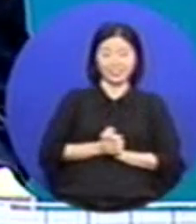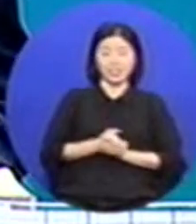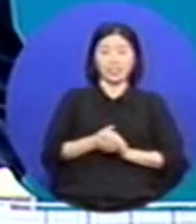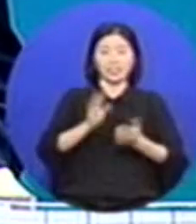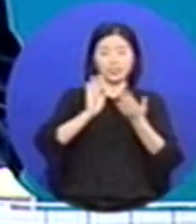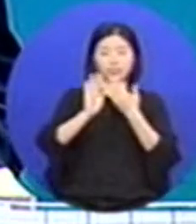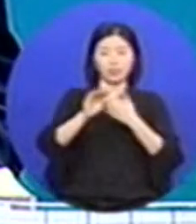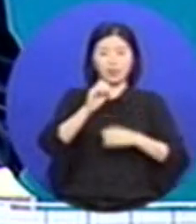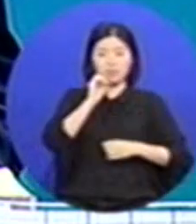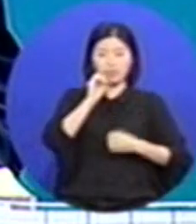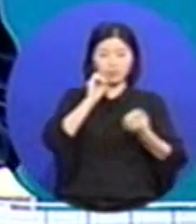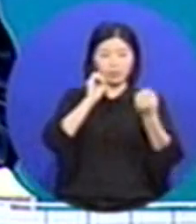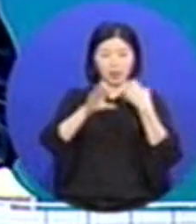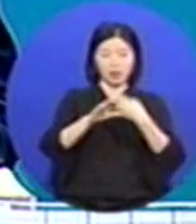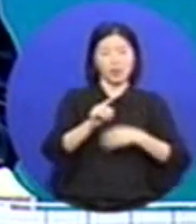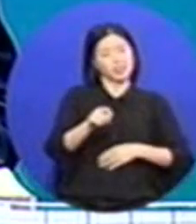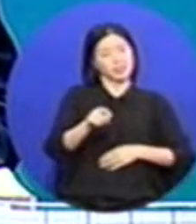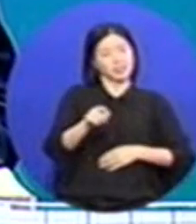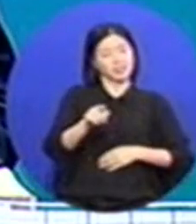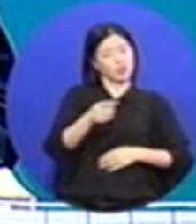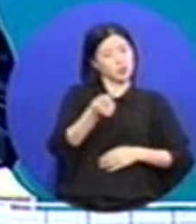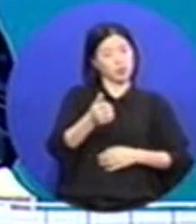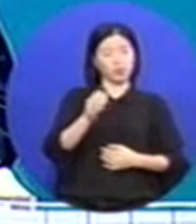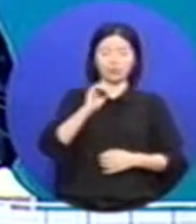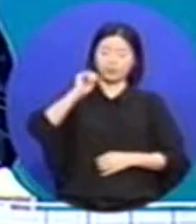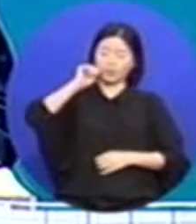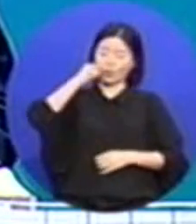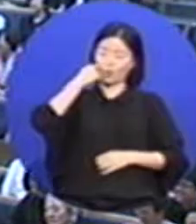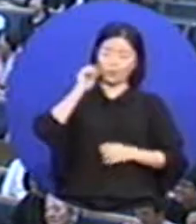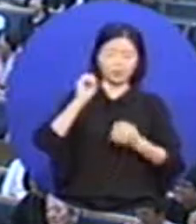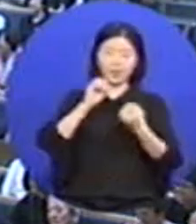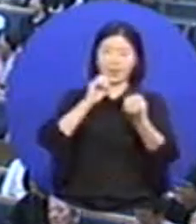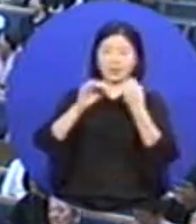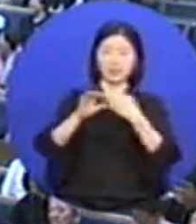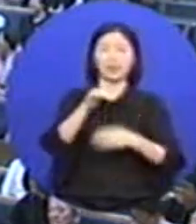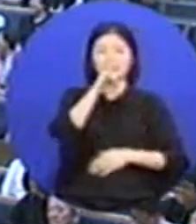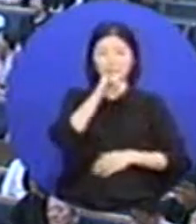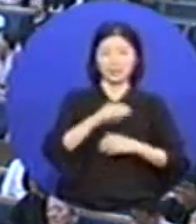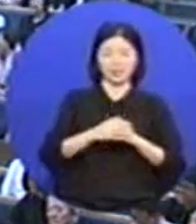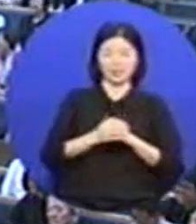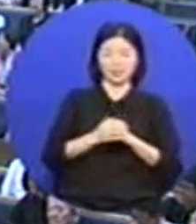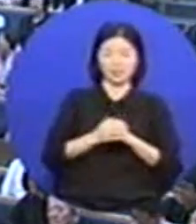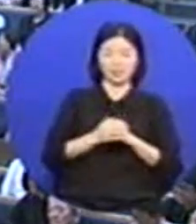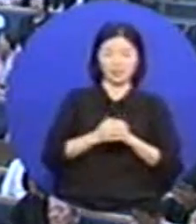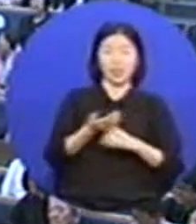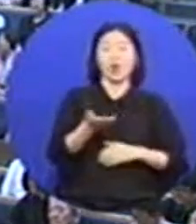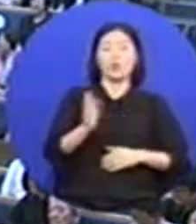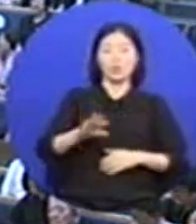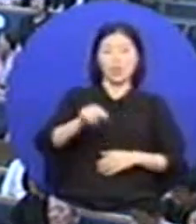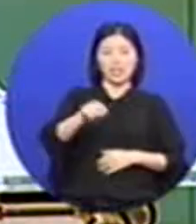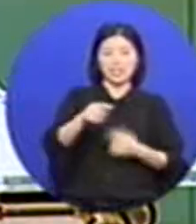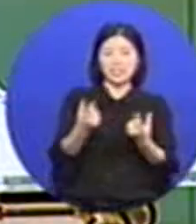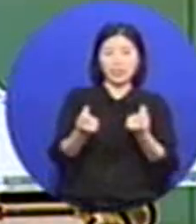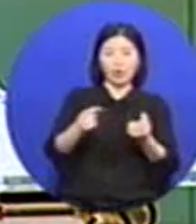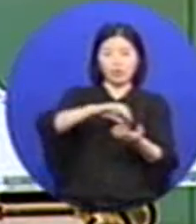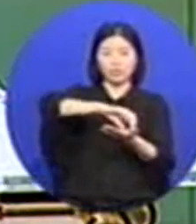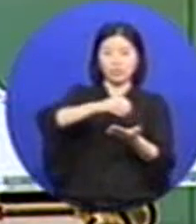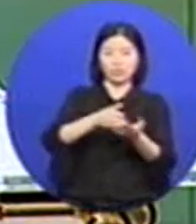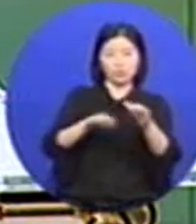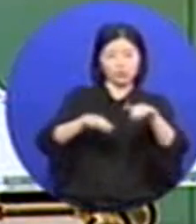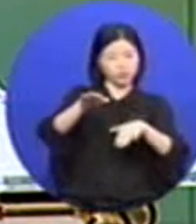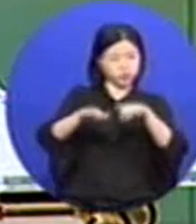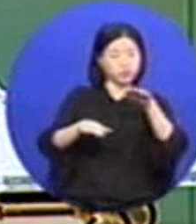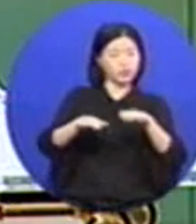그랬더니 남자가 그건 좀 어렵겠다 고 그래 드려요 그리고 우리가 이런 수준 이미